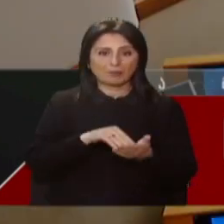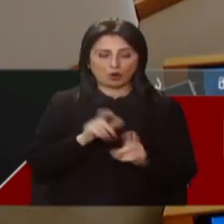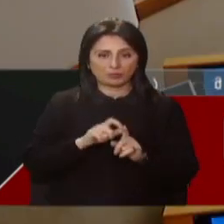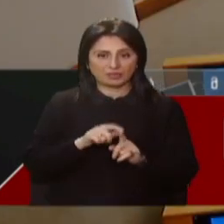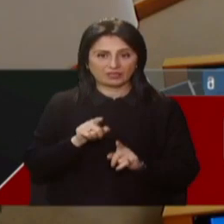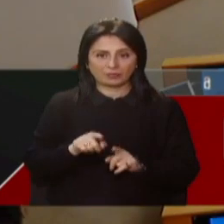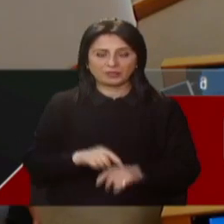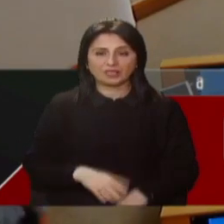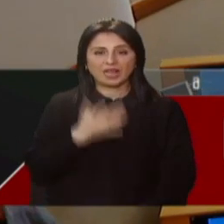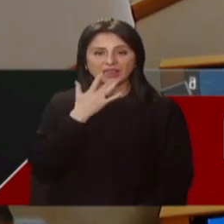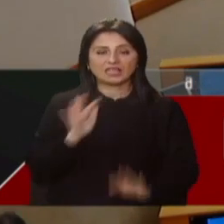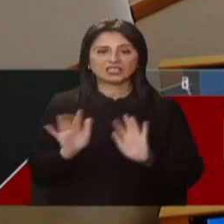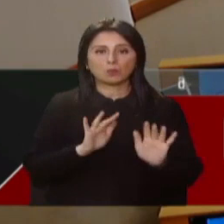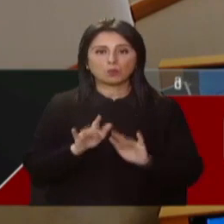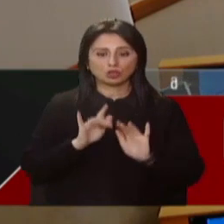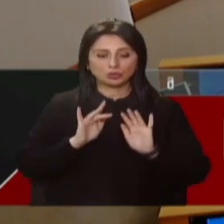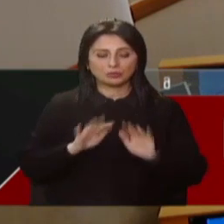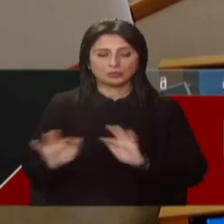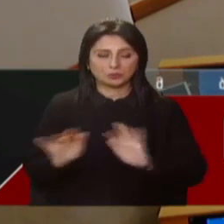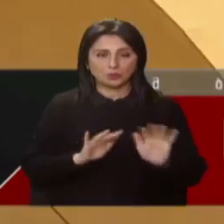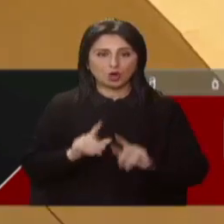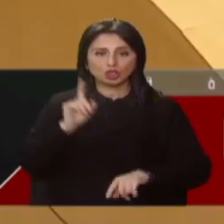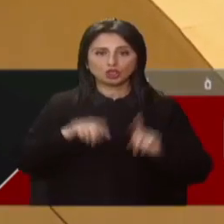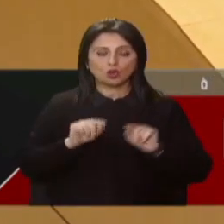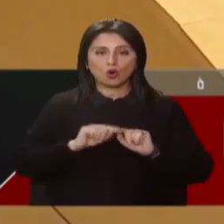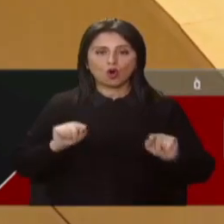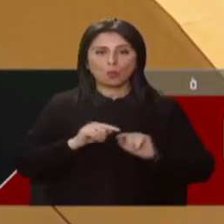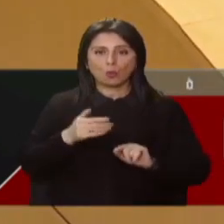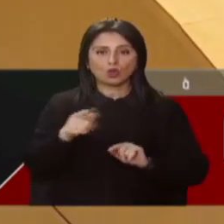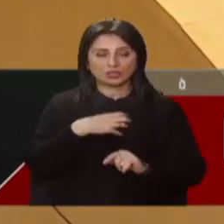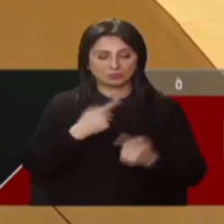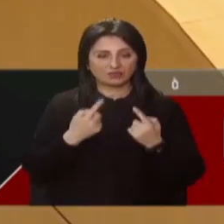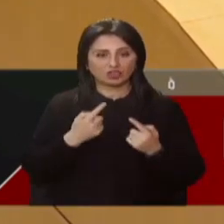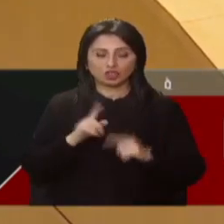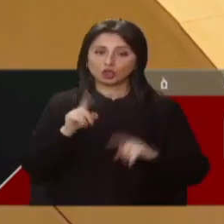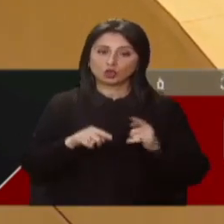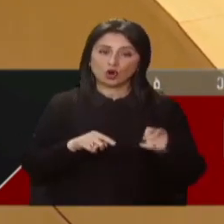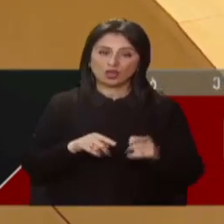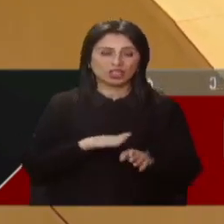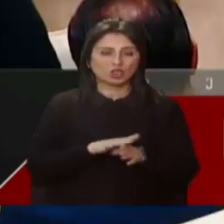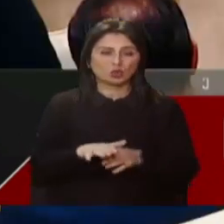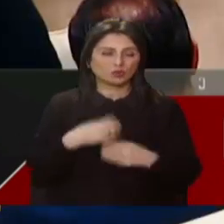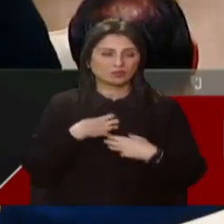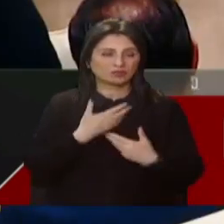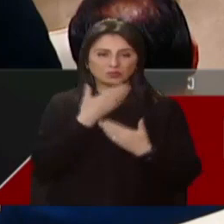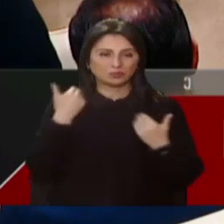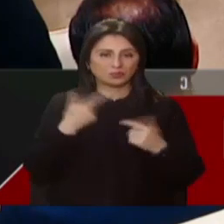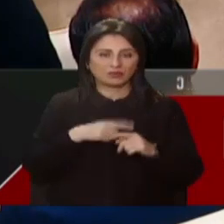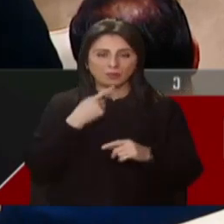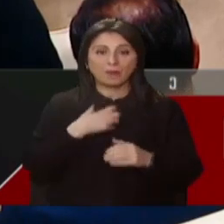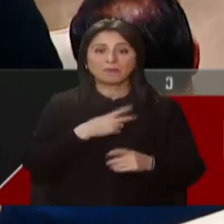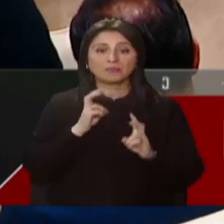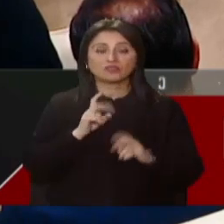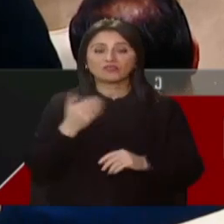იმეორებდეს. ახლა ნაციონალურ მოძრაობაში მიმდინარე პროცესები ზოგიერთი ოპოზიციონერისთვის მნიშვნელოვანი, ზოგიერთისთვის კი სრულიად უმნიშვნელო რამ არის.